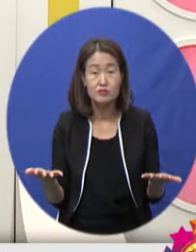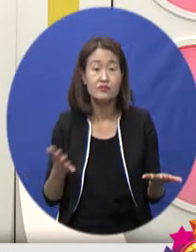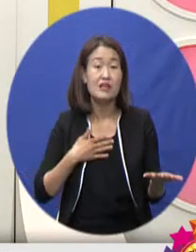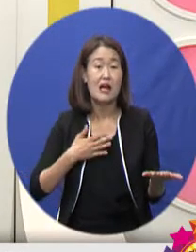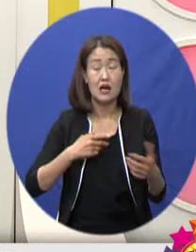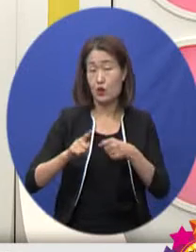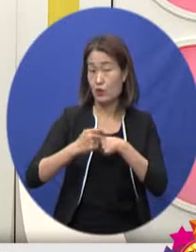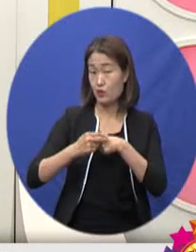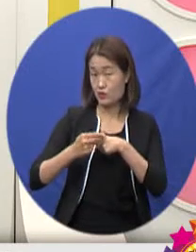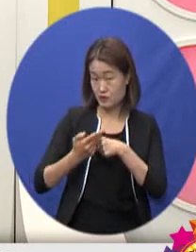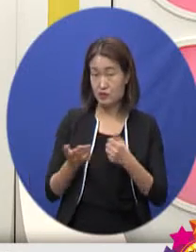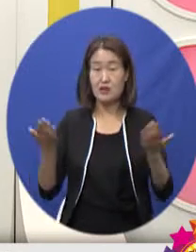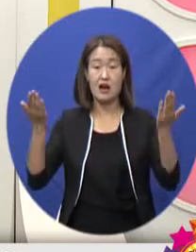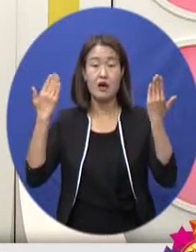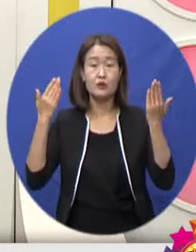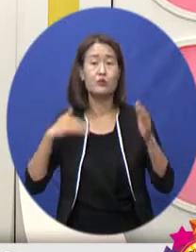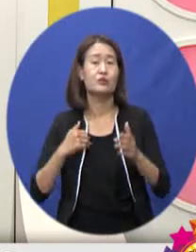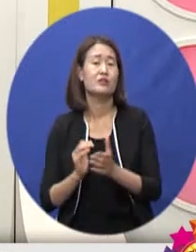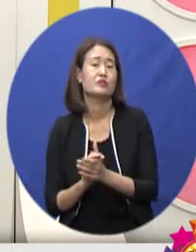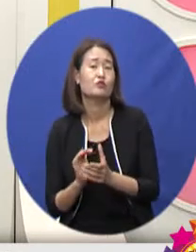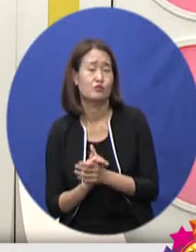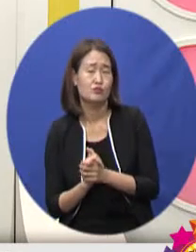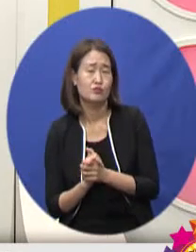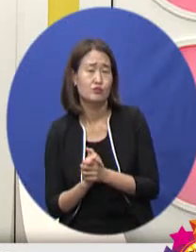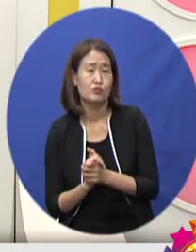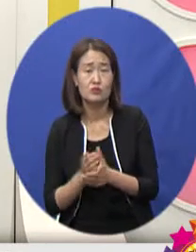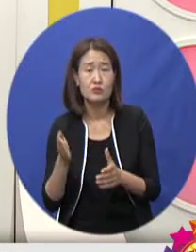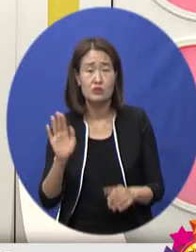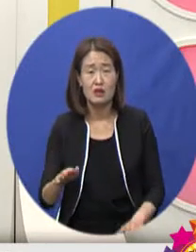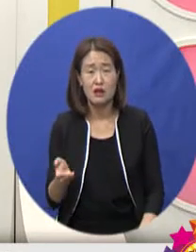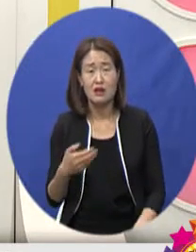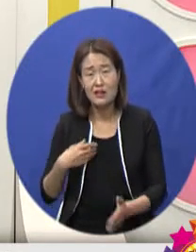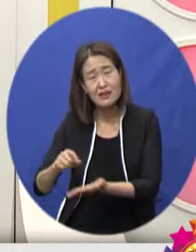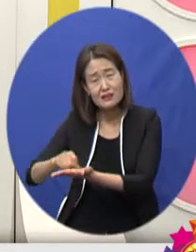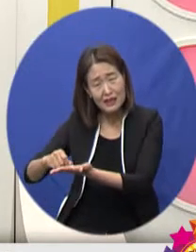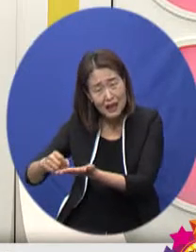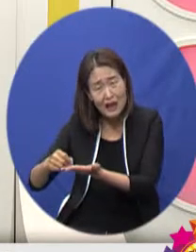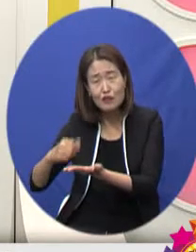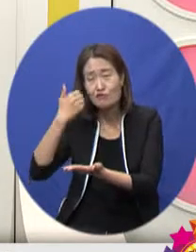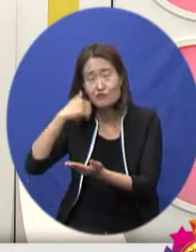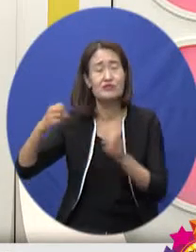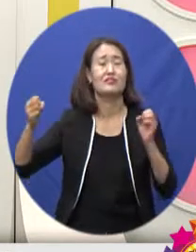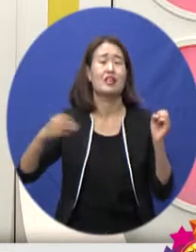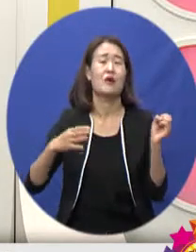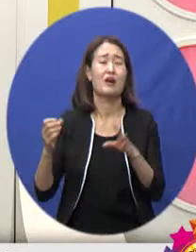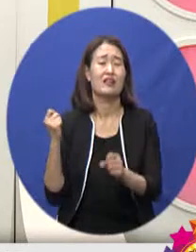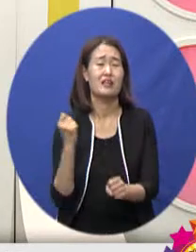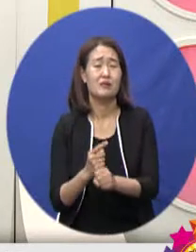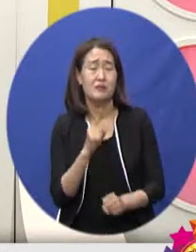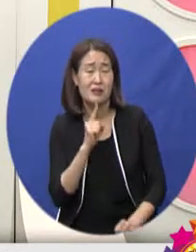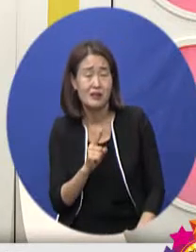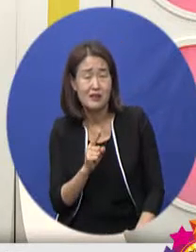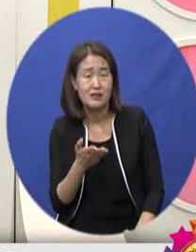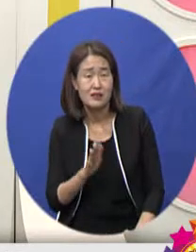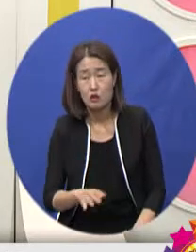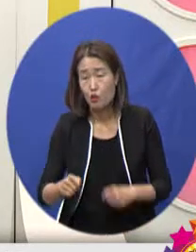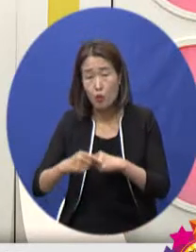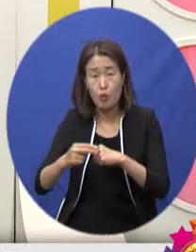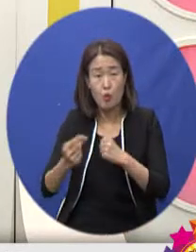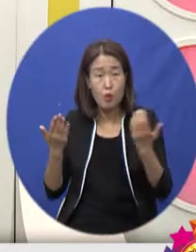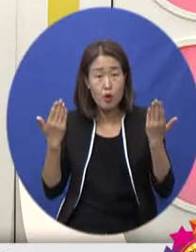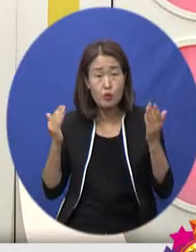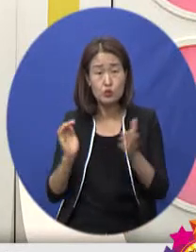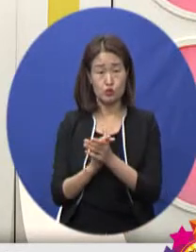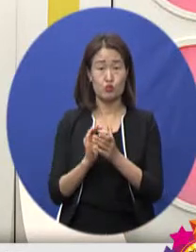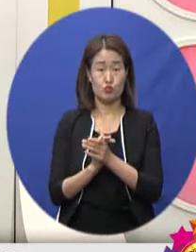초등학교 친구인데. 네, 네. 아, 이제 그 아까 작가하고 얘기를 했었어요. 아, 네. 네. 그래서 그 초등학교